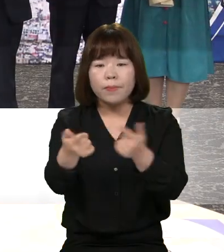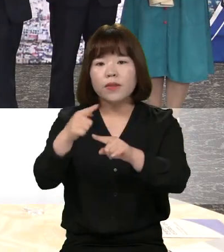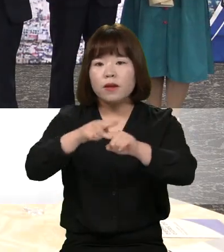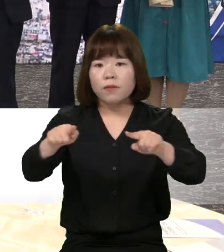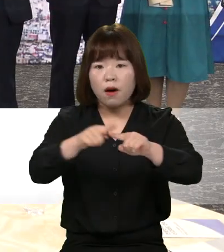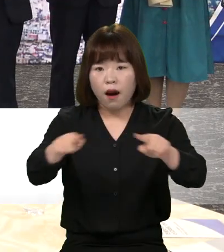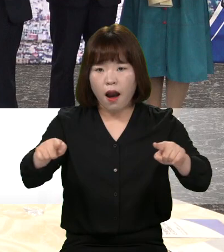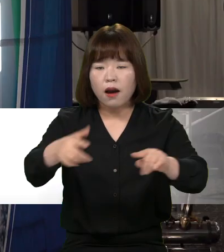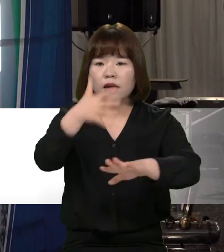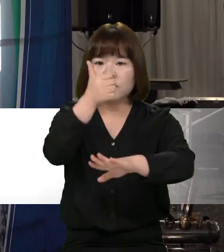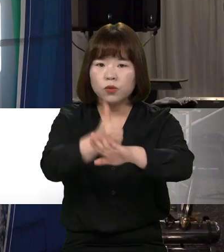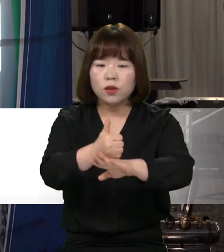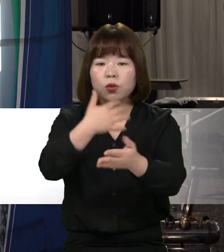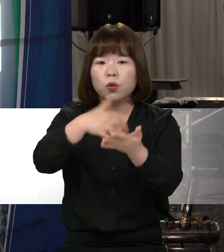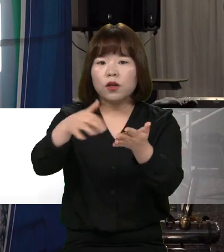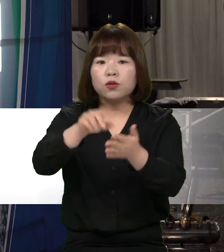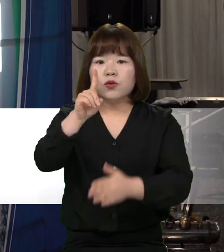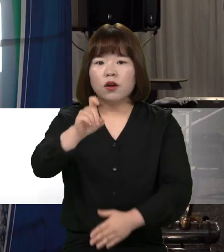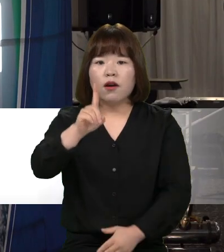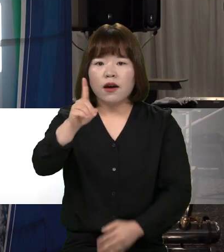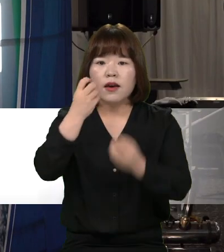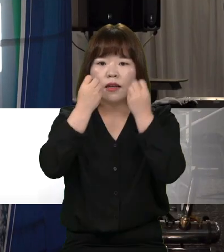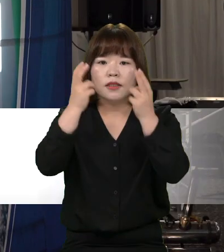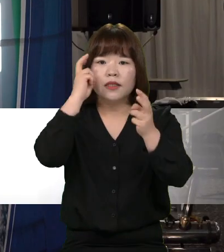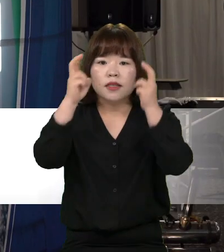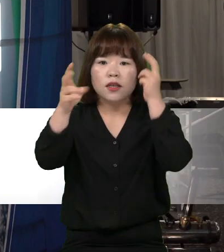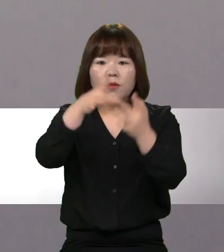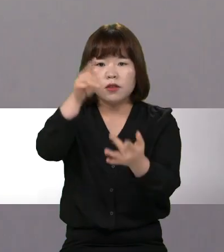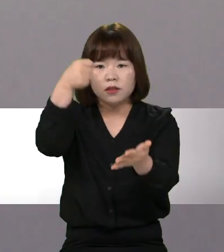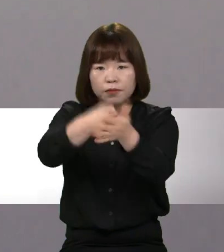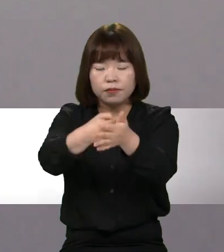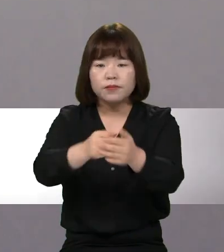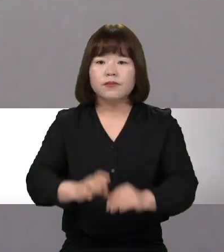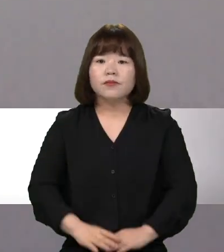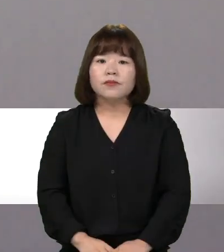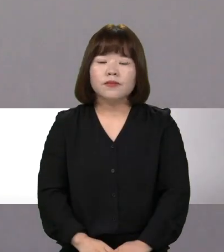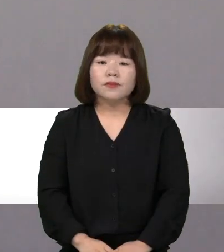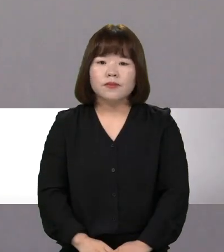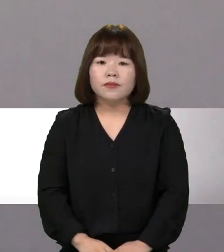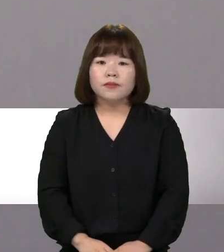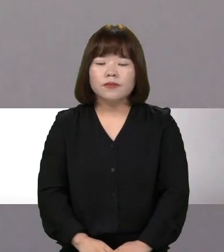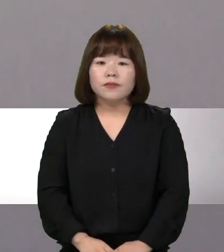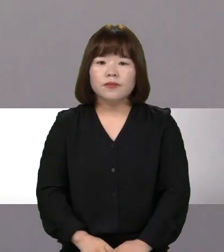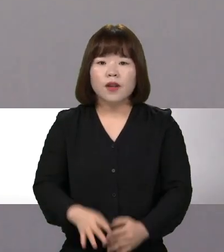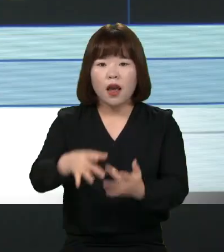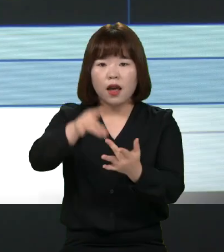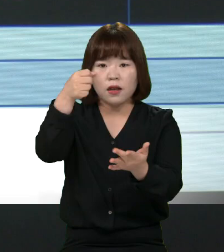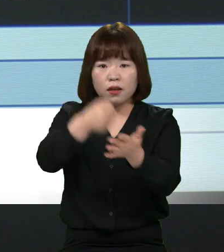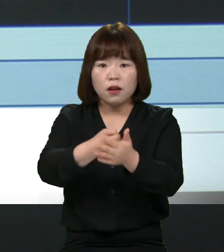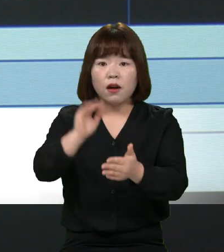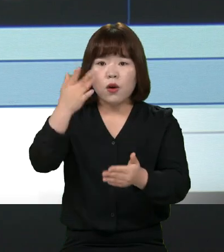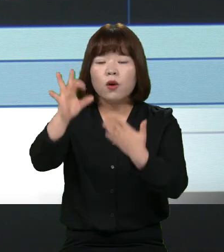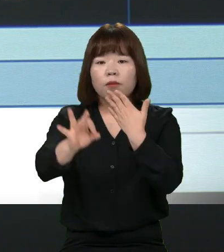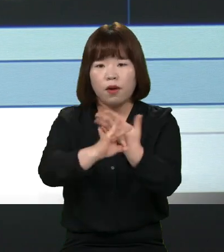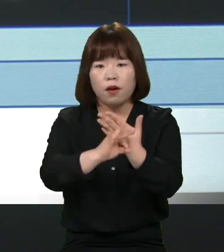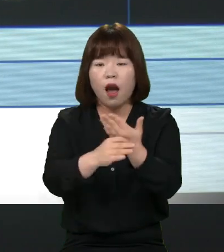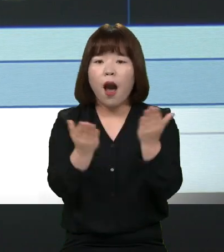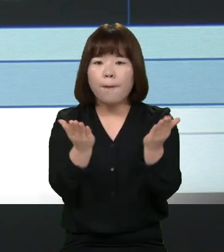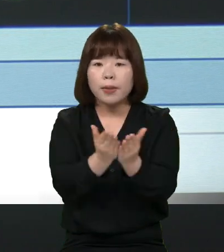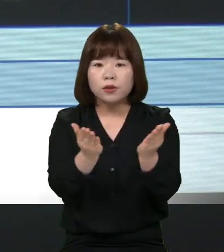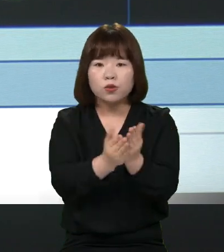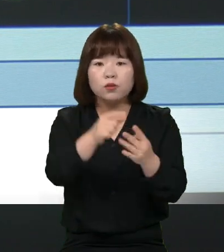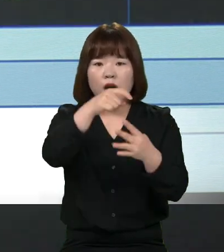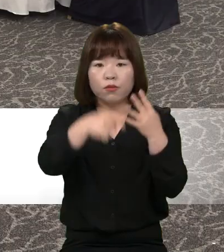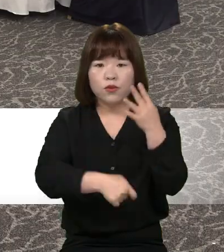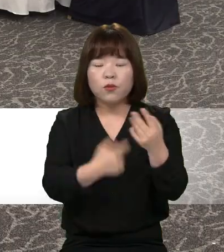매출 이익 등을 종합적으로 고려해 최종 11개 신규 기업이 선정되었습니다 유망 강소 기업으로 선정되면